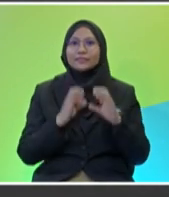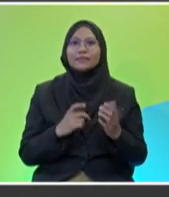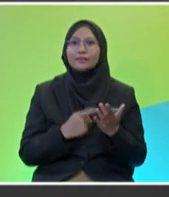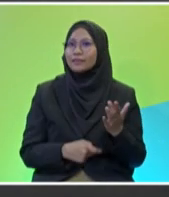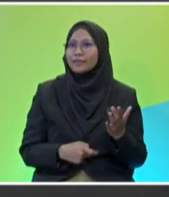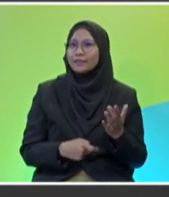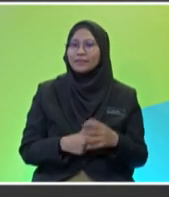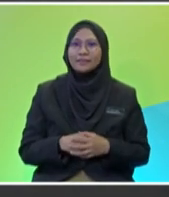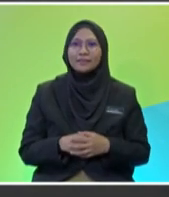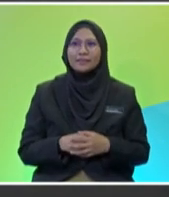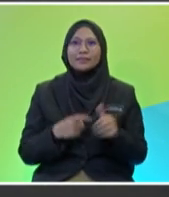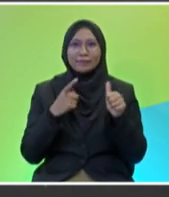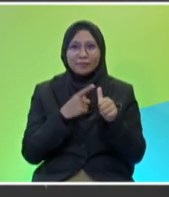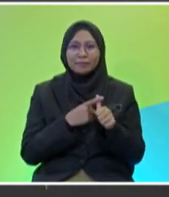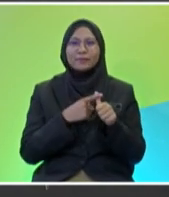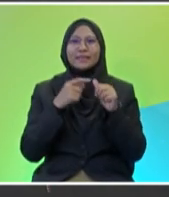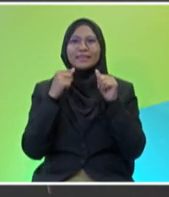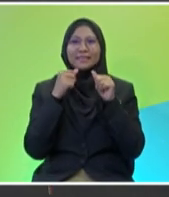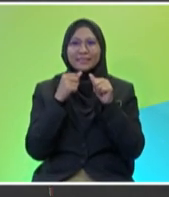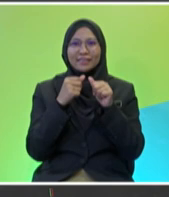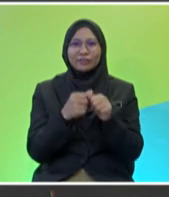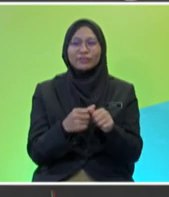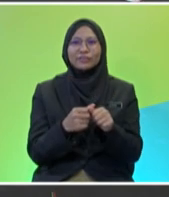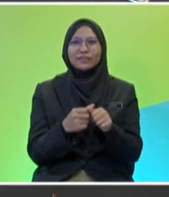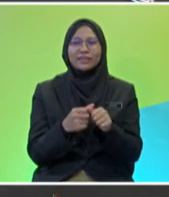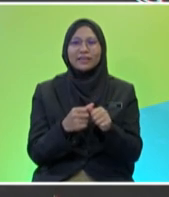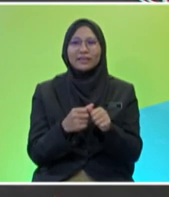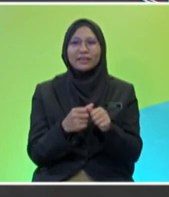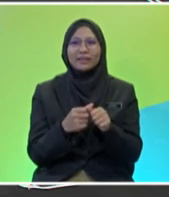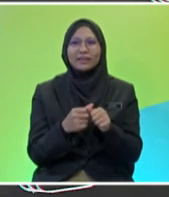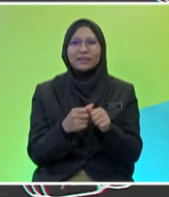saya akan mematuhi prosedur aduan yang ditetapkan